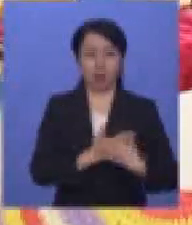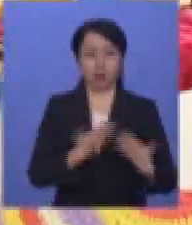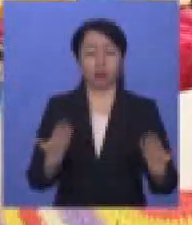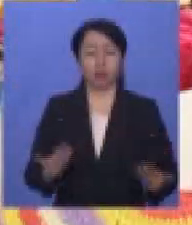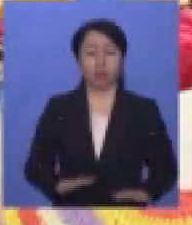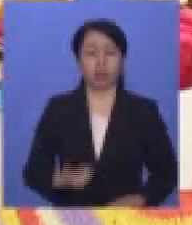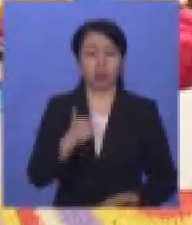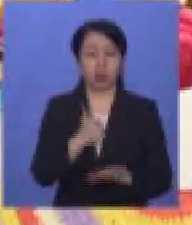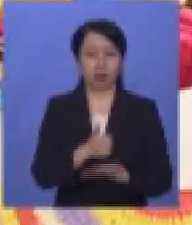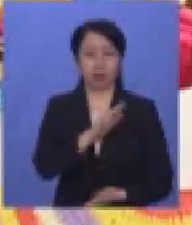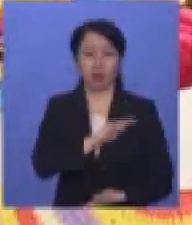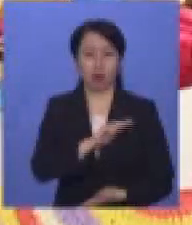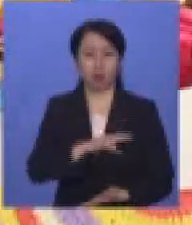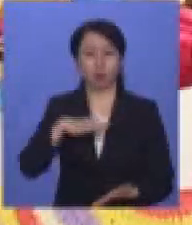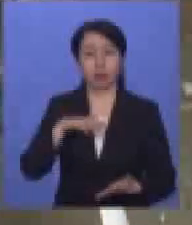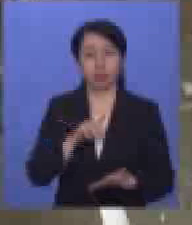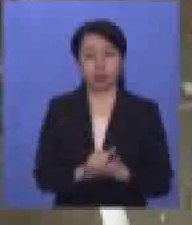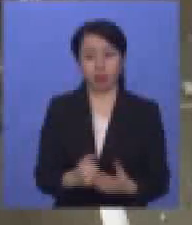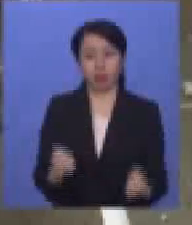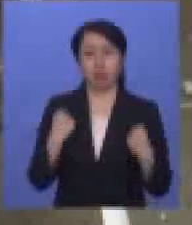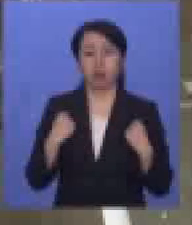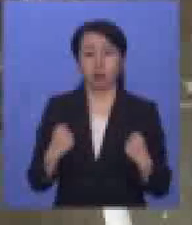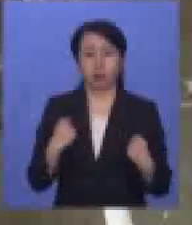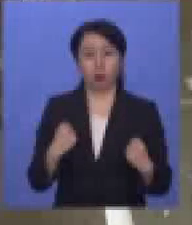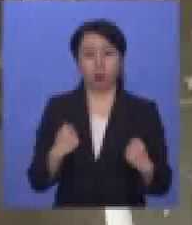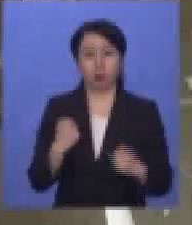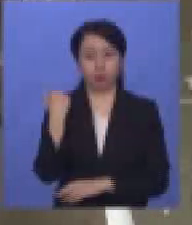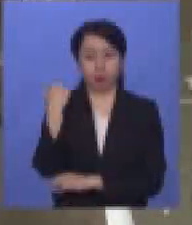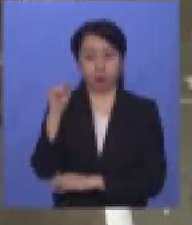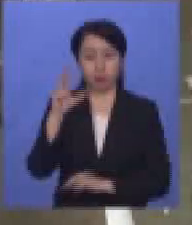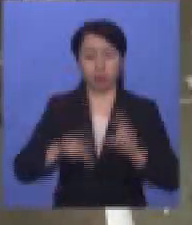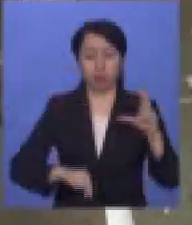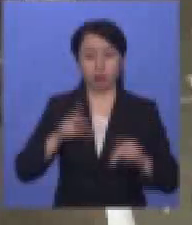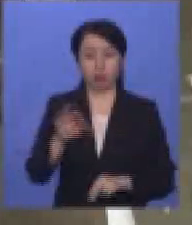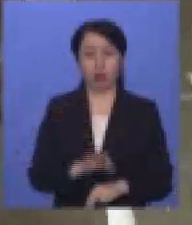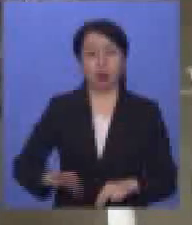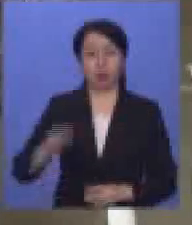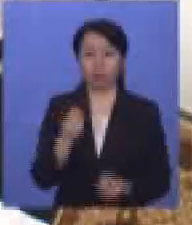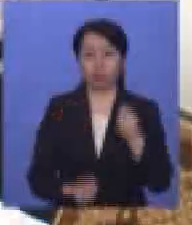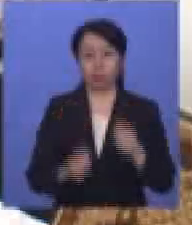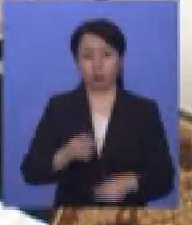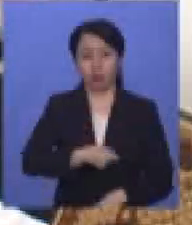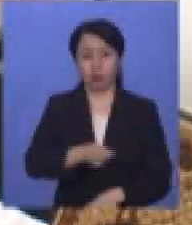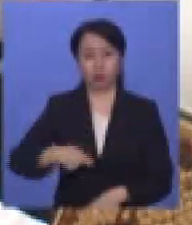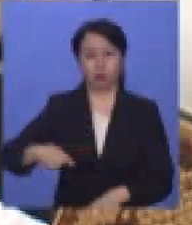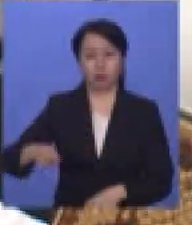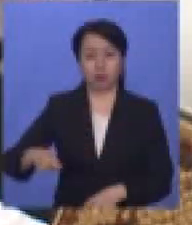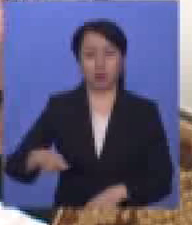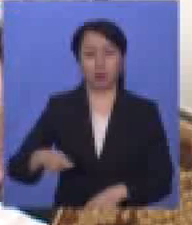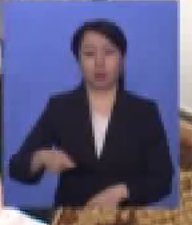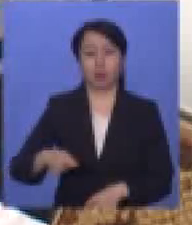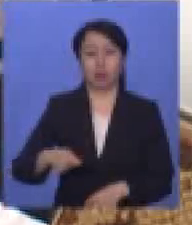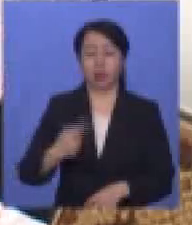Помимо основной работы, она занимается спортом, является призером и чемпионом областных игр по настольному теннису. И это